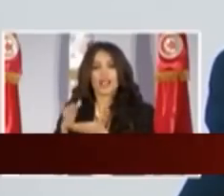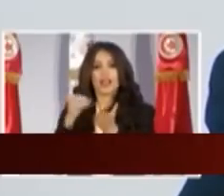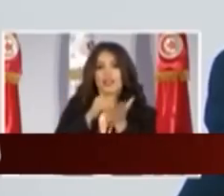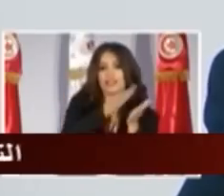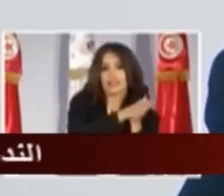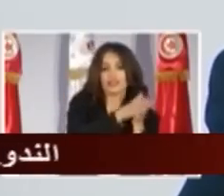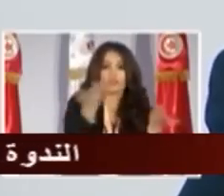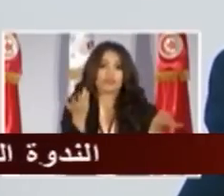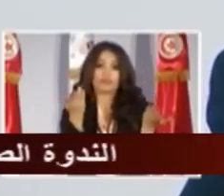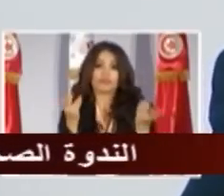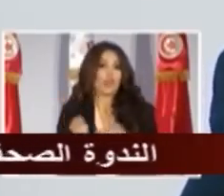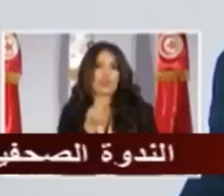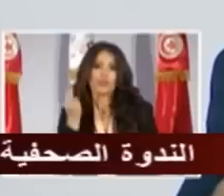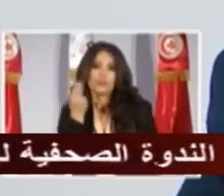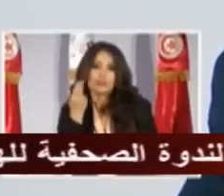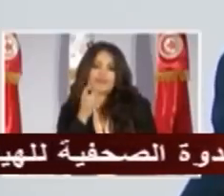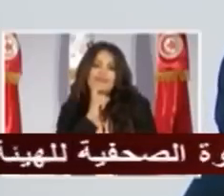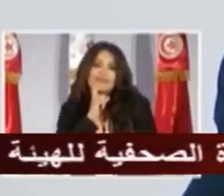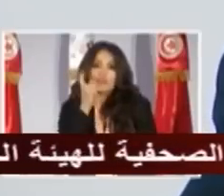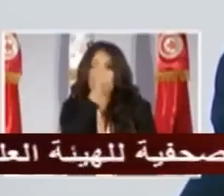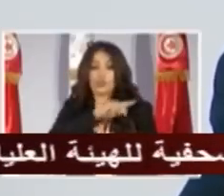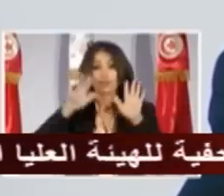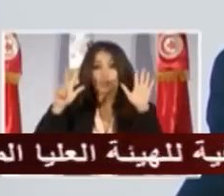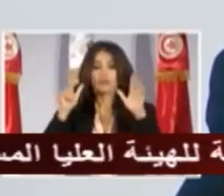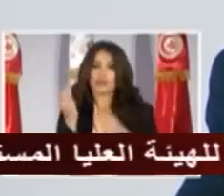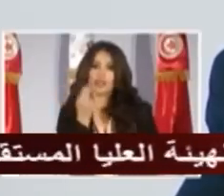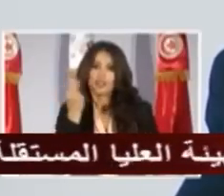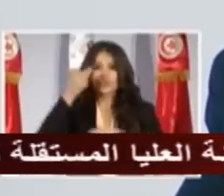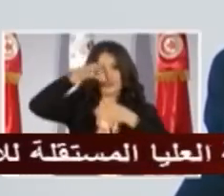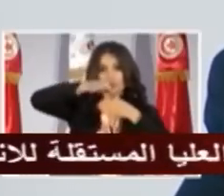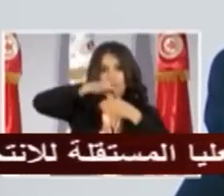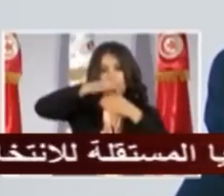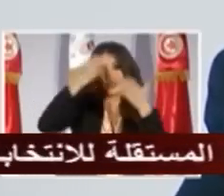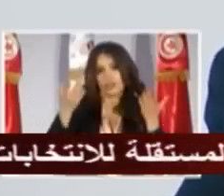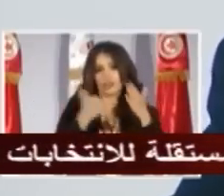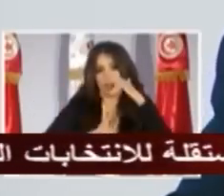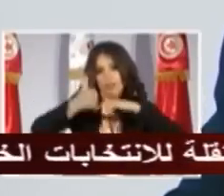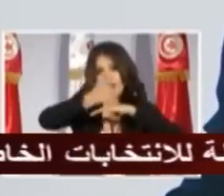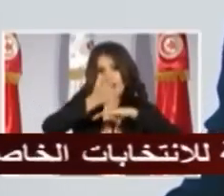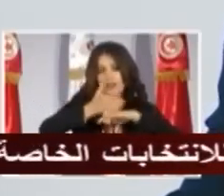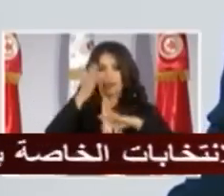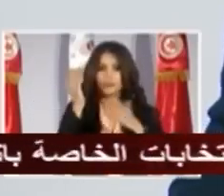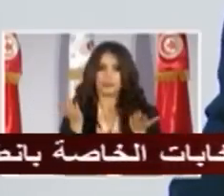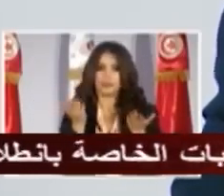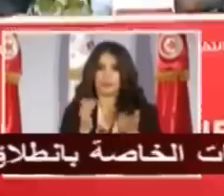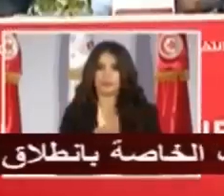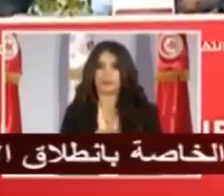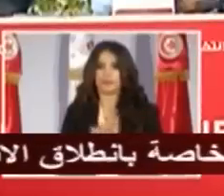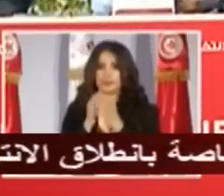لانه ما عنده يكونوا موجودين في السجن للانتخابات الرئاسيه سابق اليوم